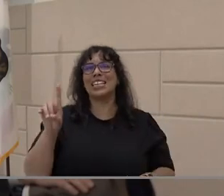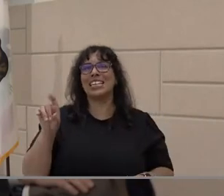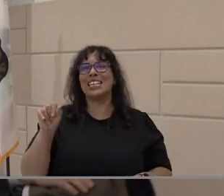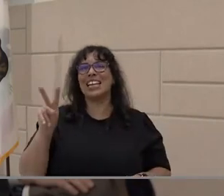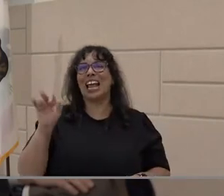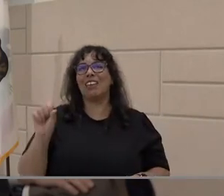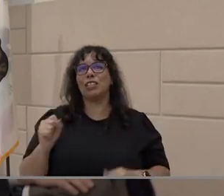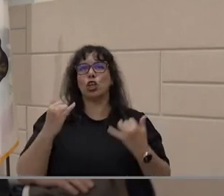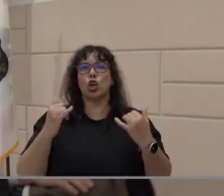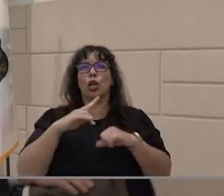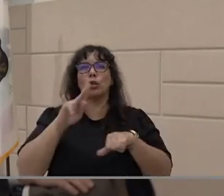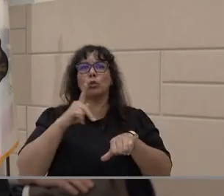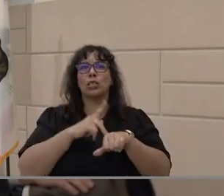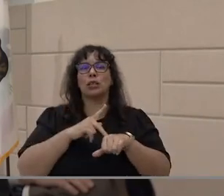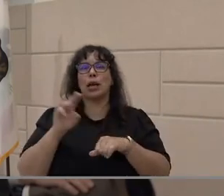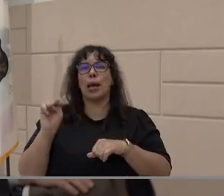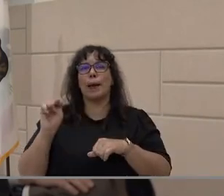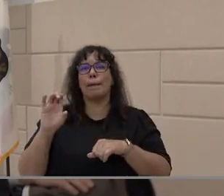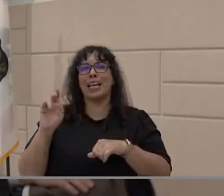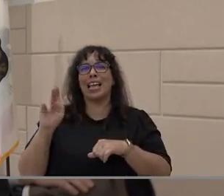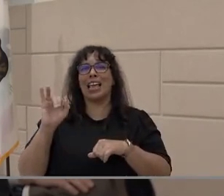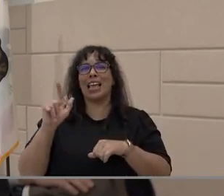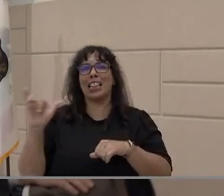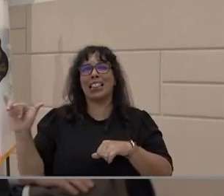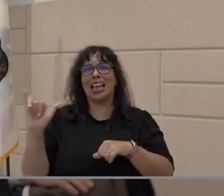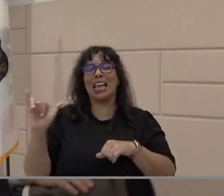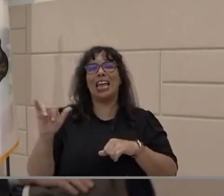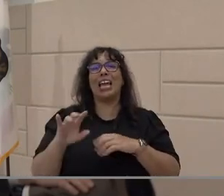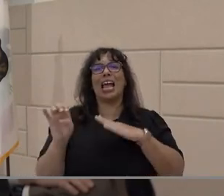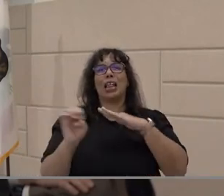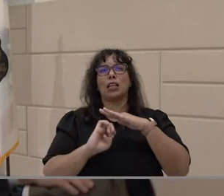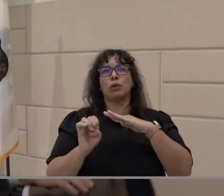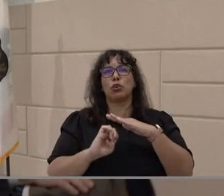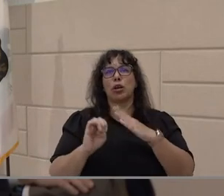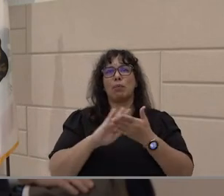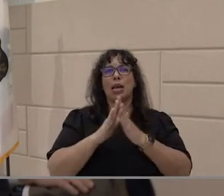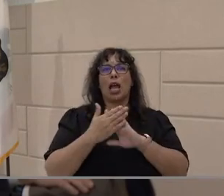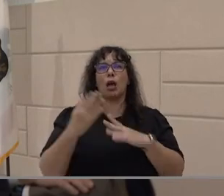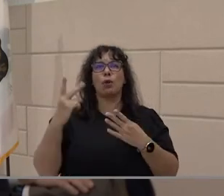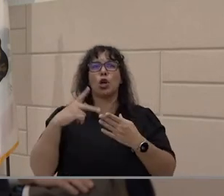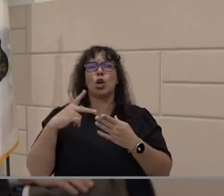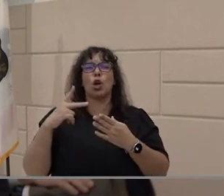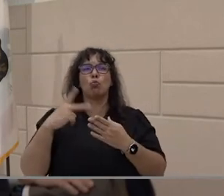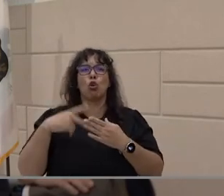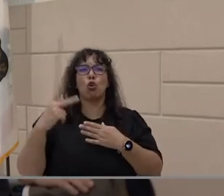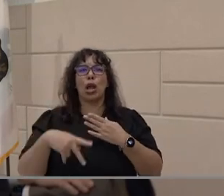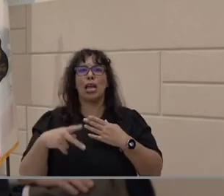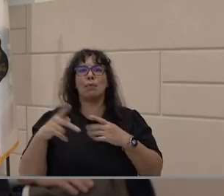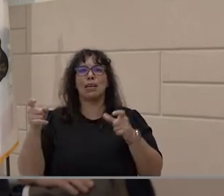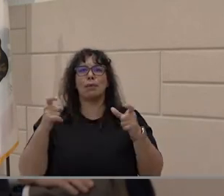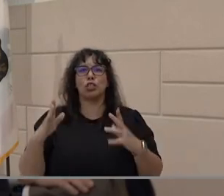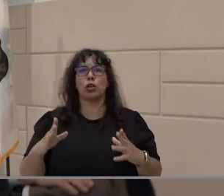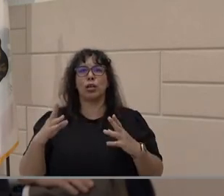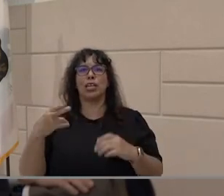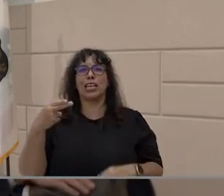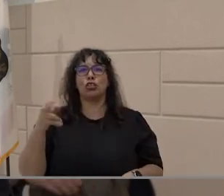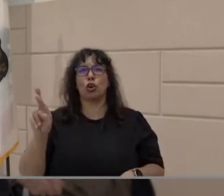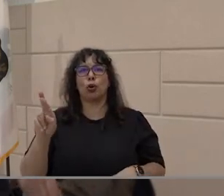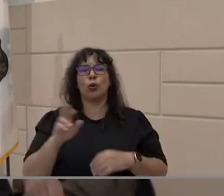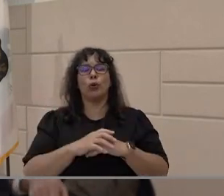Anisha Davis ធ្លាប់ធ្វើជានាយកសាលារៀននៅសាលា McKinley ឥឡូវធ្វើជាអ្នកដឹកនាំក្រសួ